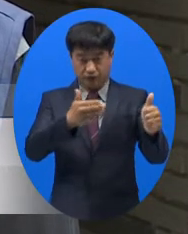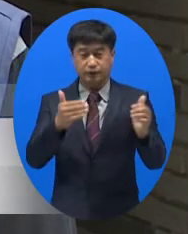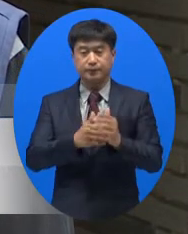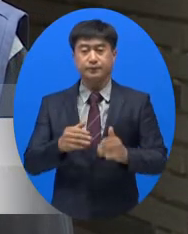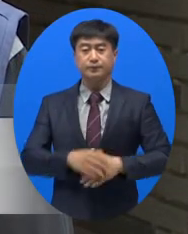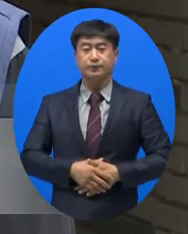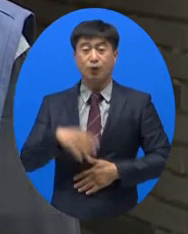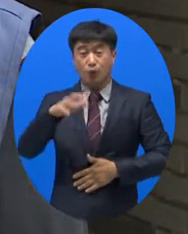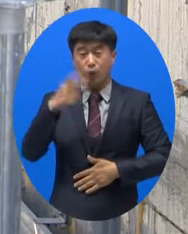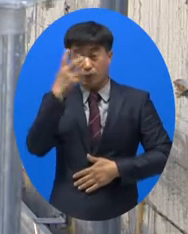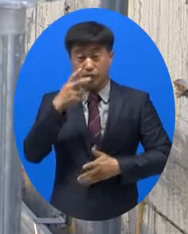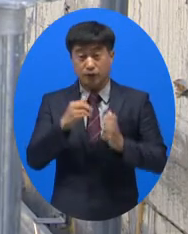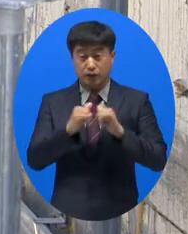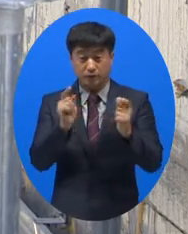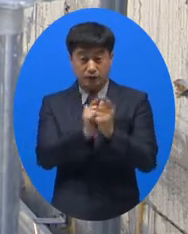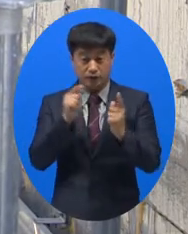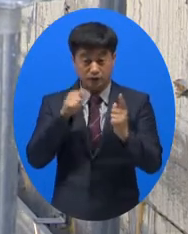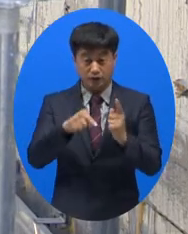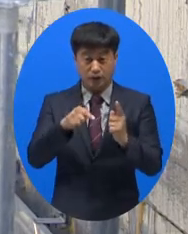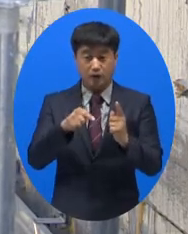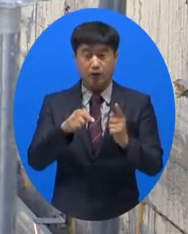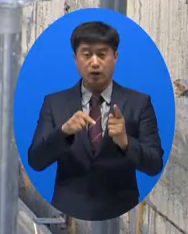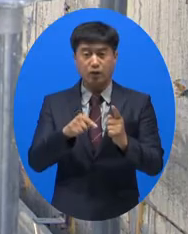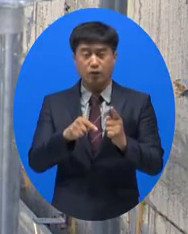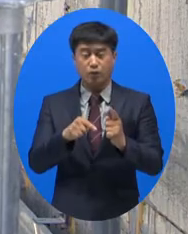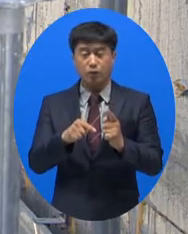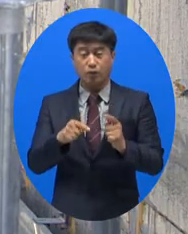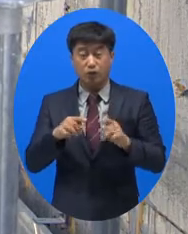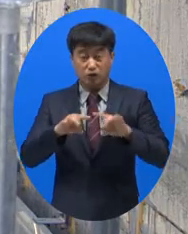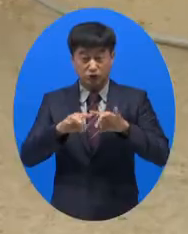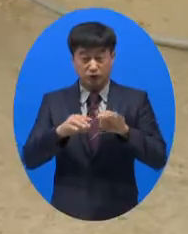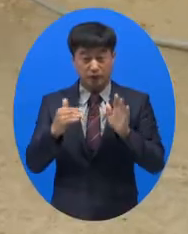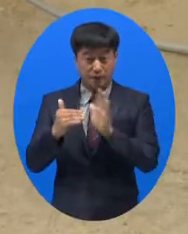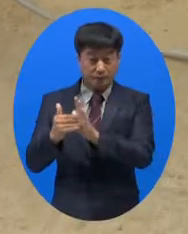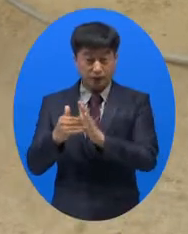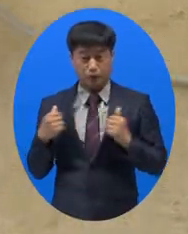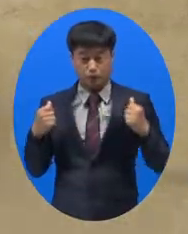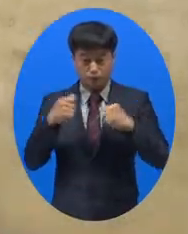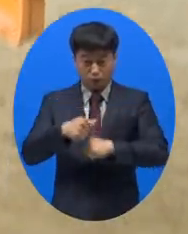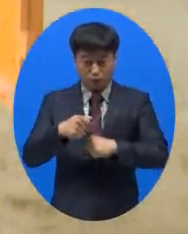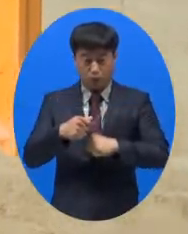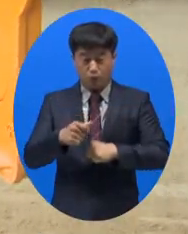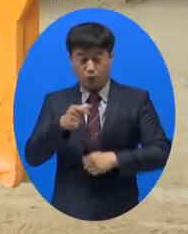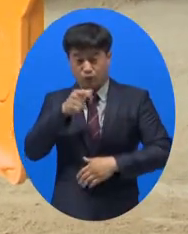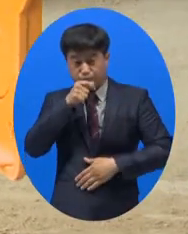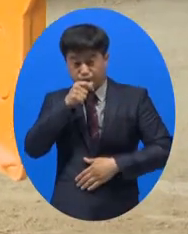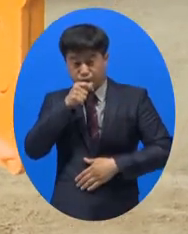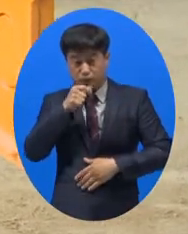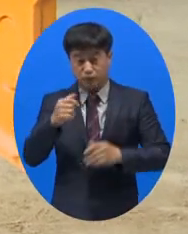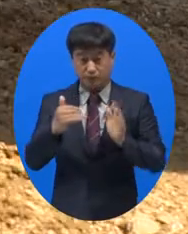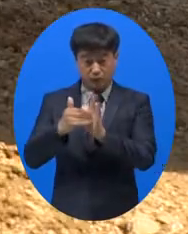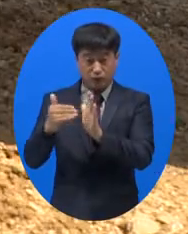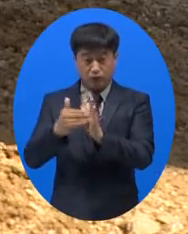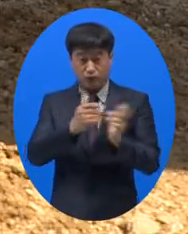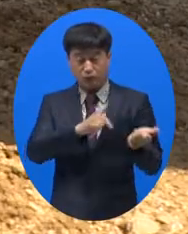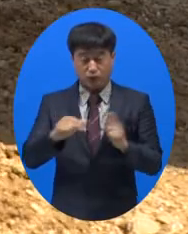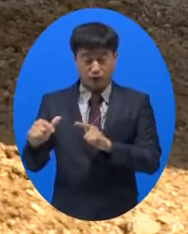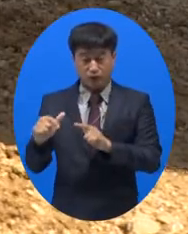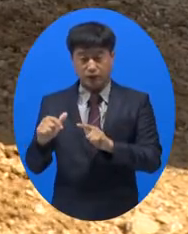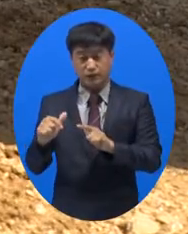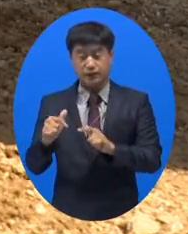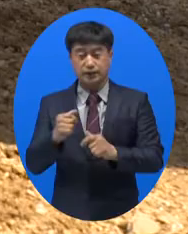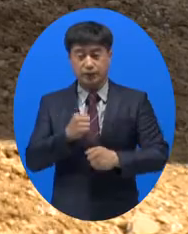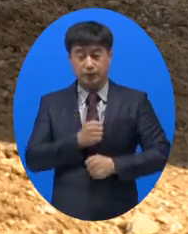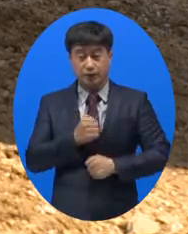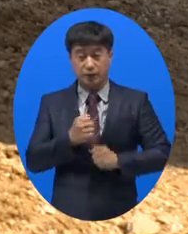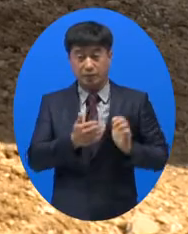것을 당부했습니다. 현장 관리자를 대상으로 절연용 보호구 착용, 충전부 및 배전반 빗물 유입 차단 등 관련 예방